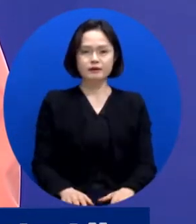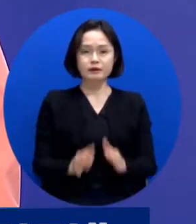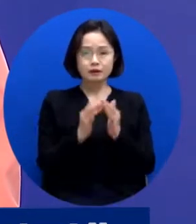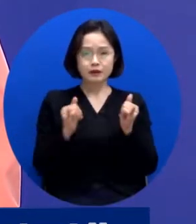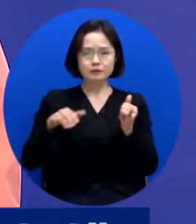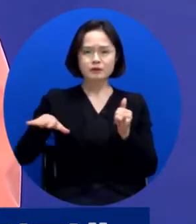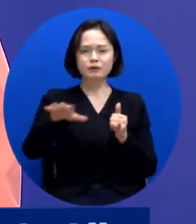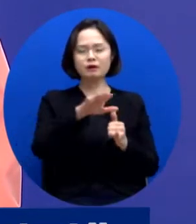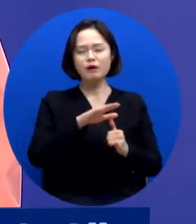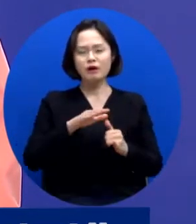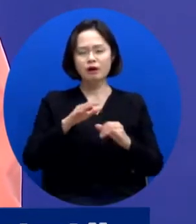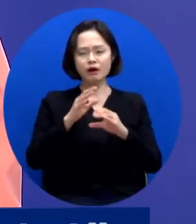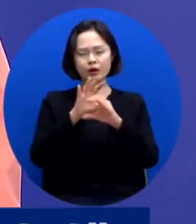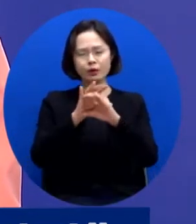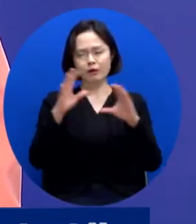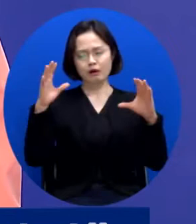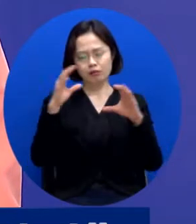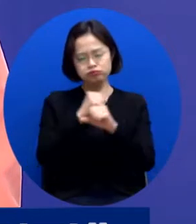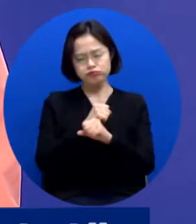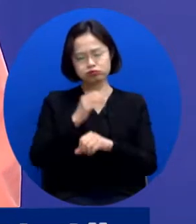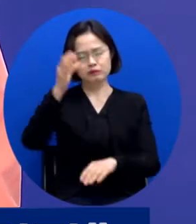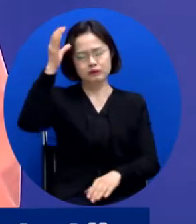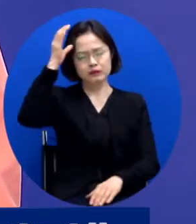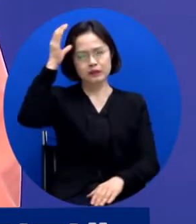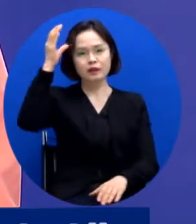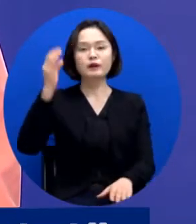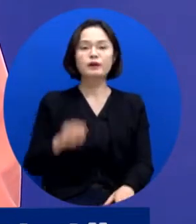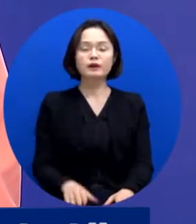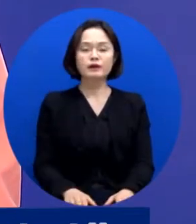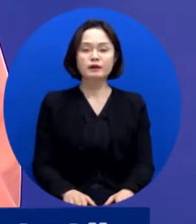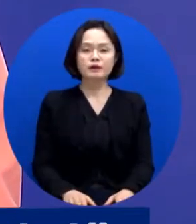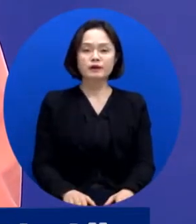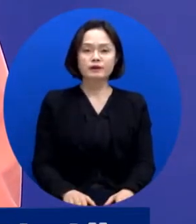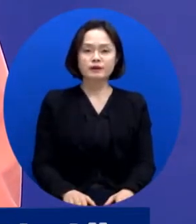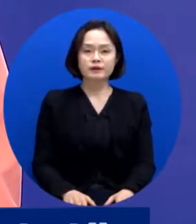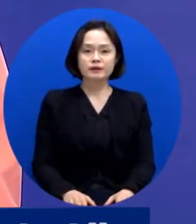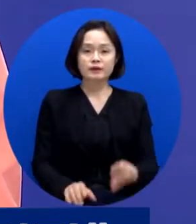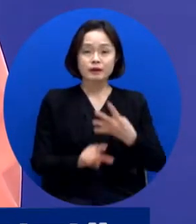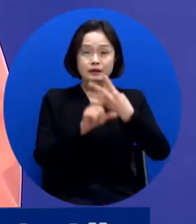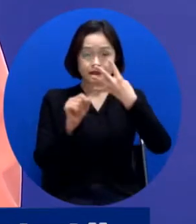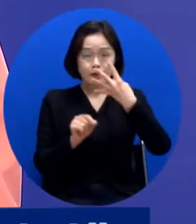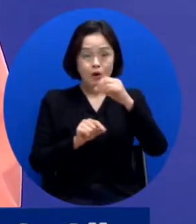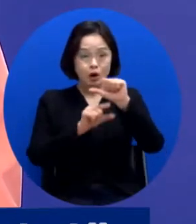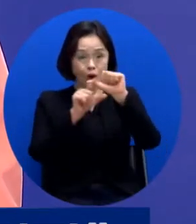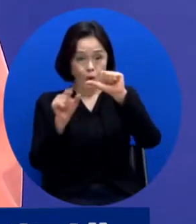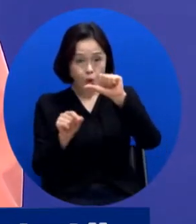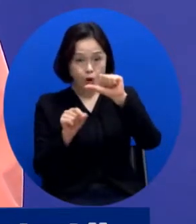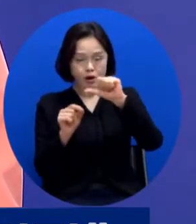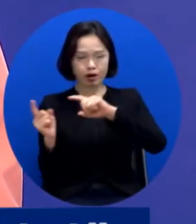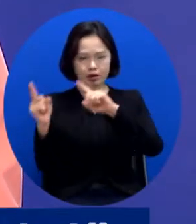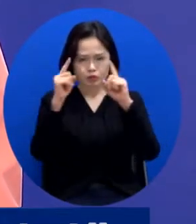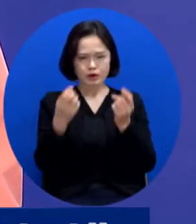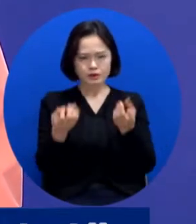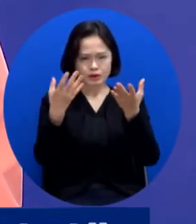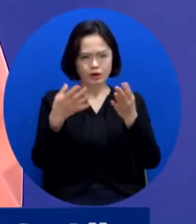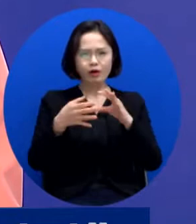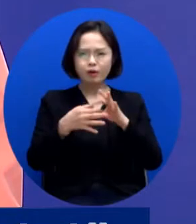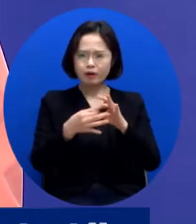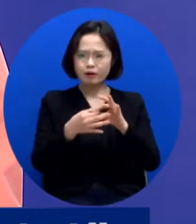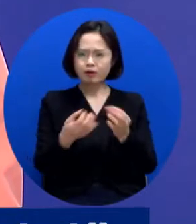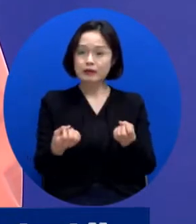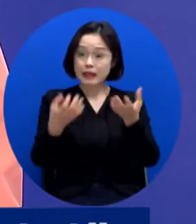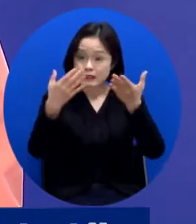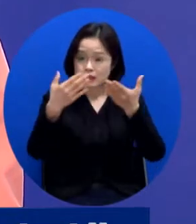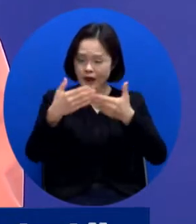따뜻한 봄날이 오기를 기대하고 있는데요. 독일 개신교회 협의회가 오는 4월과 5월에 준비하던 개신교 절기